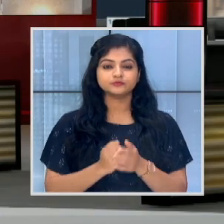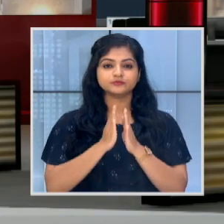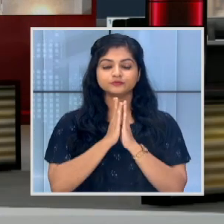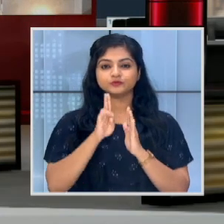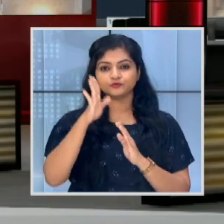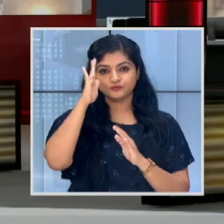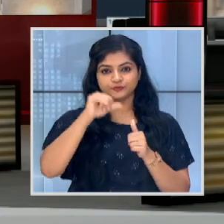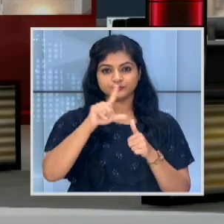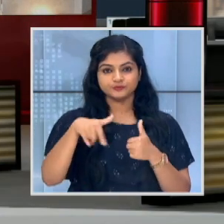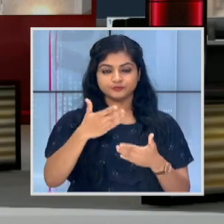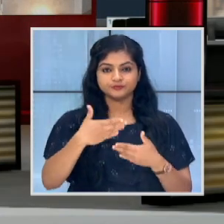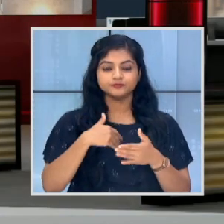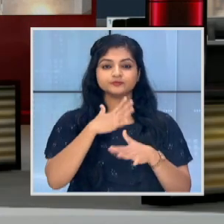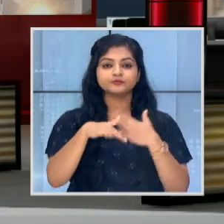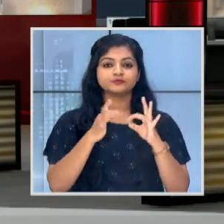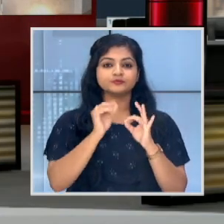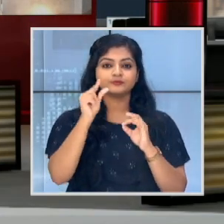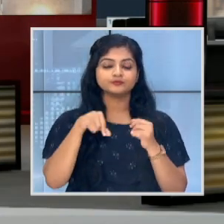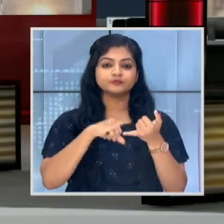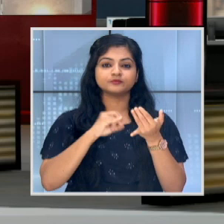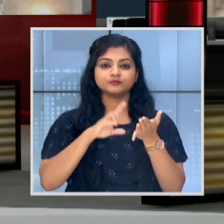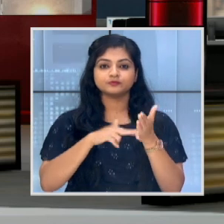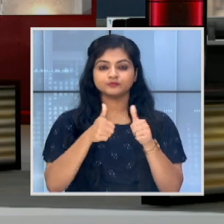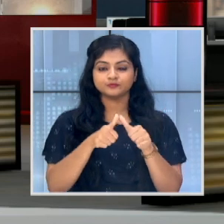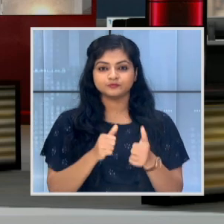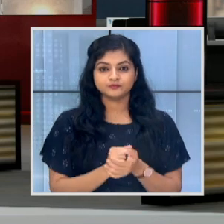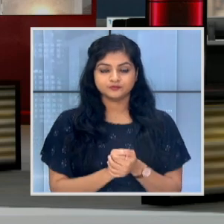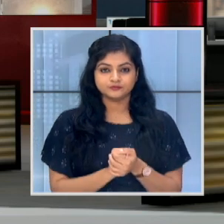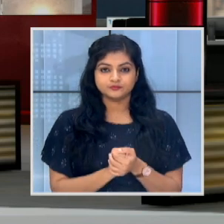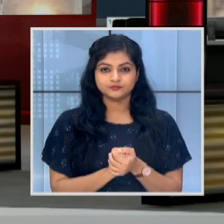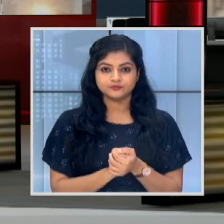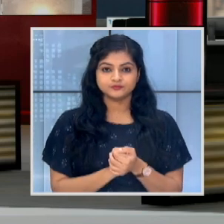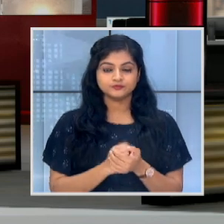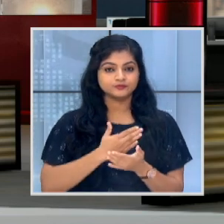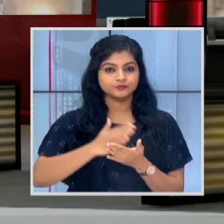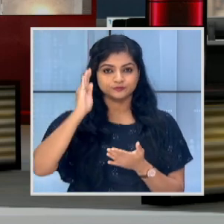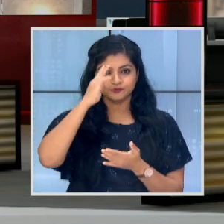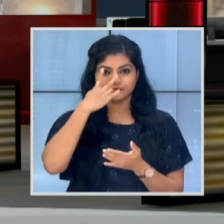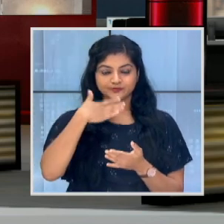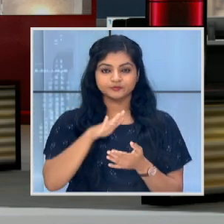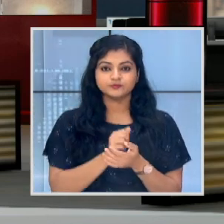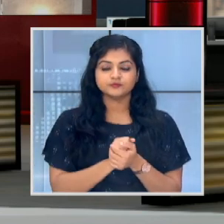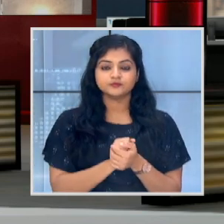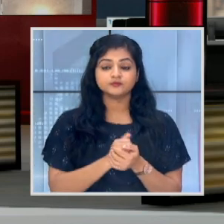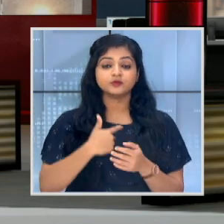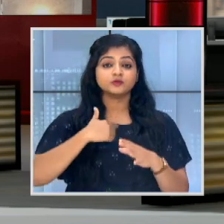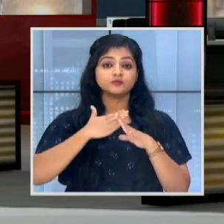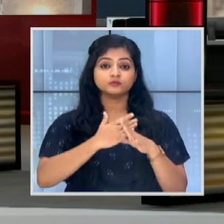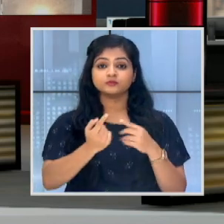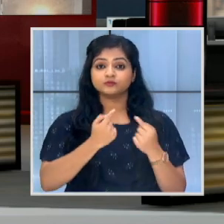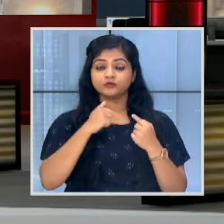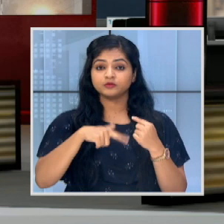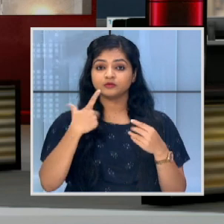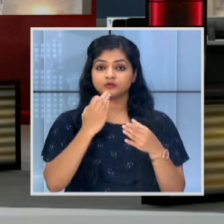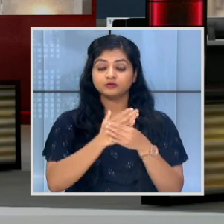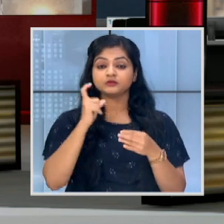നമസ്കാരം 24 റൗണ്ടപ്പിലേക്ക് സ്വാഗതം. ഞാൻ ഗോകുൽ രവി. എന്നോടൊപ്പം കേൾവി പരിമിതരെ സഹായിക്കുവാനായി സോന ജെറി. വിശദമായ റിപ്പോർട്ടുകളിലേക്ക്. തനിക്കെതിരെയുള്ള കേസുകൾക്ക്